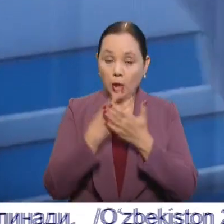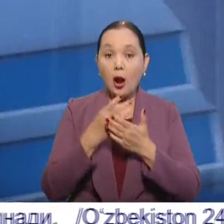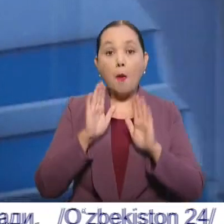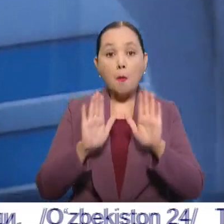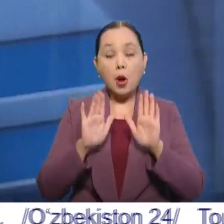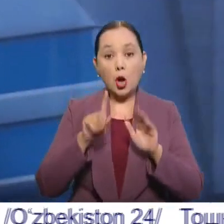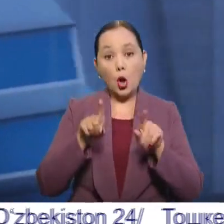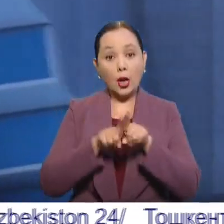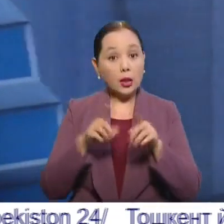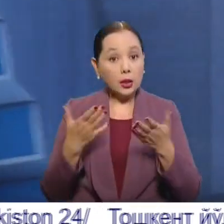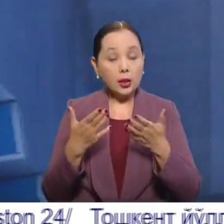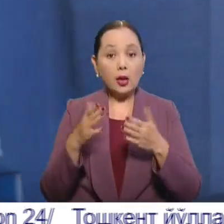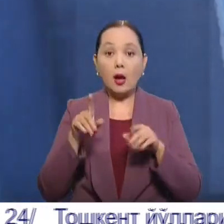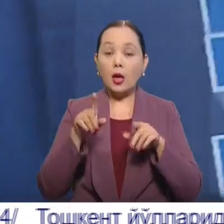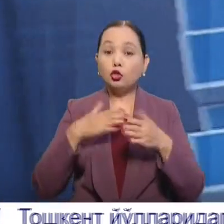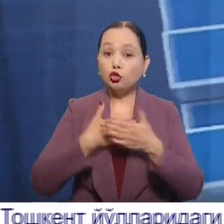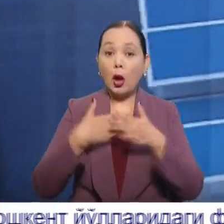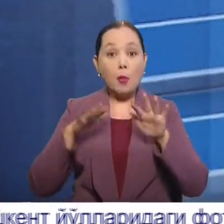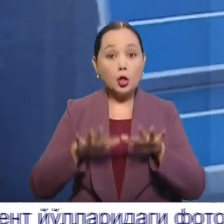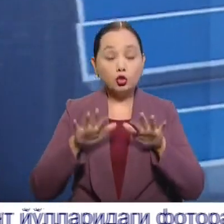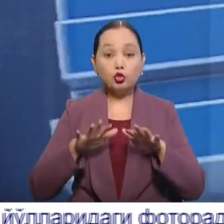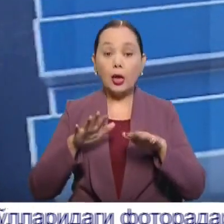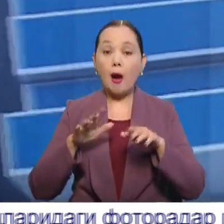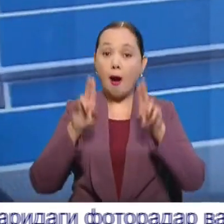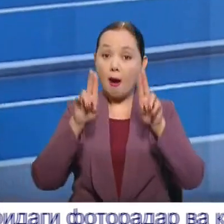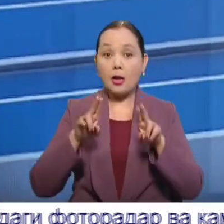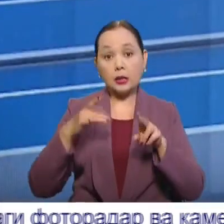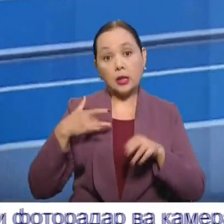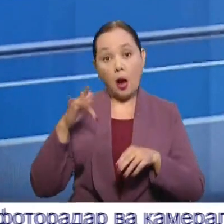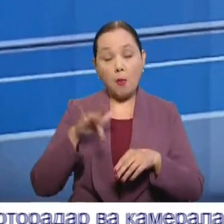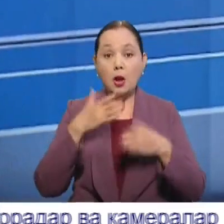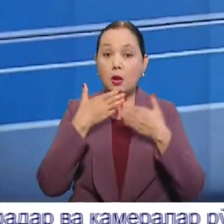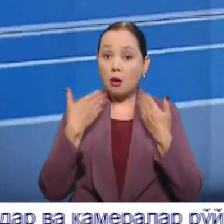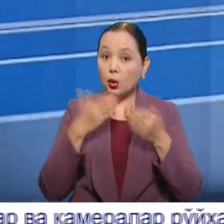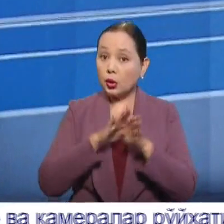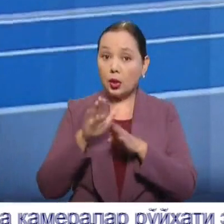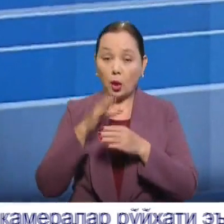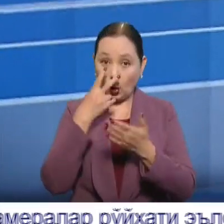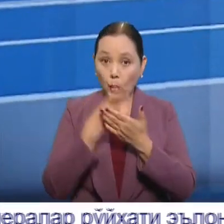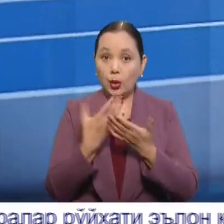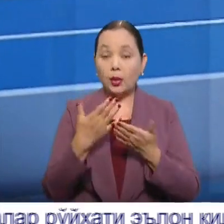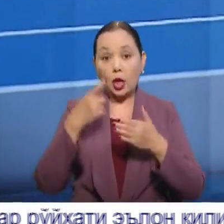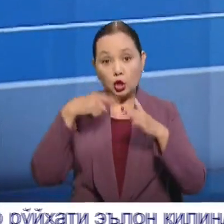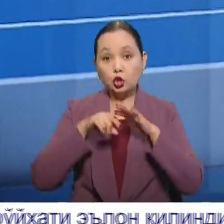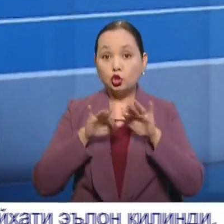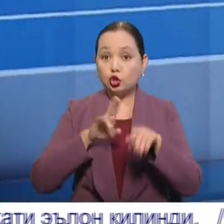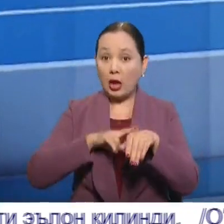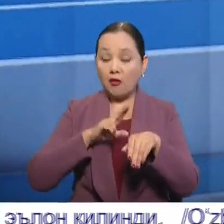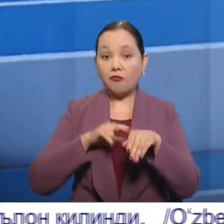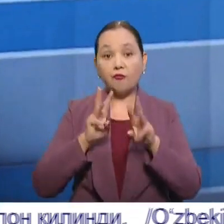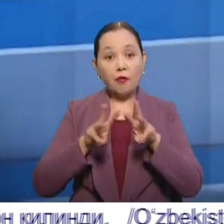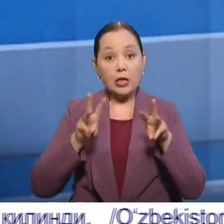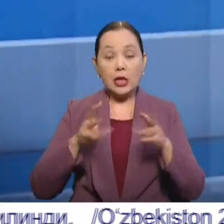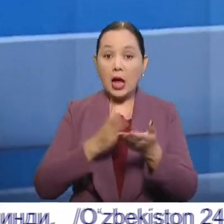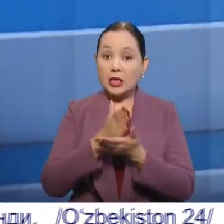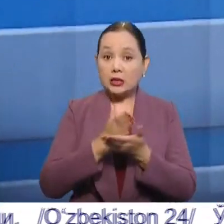Бирок юртдошларимиз орасида, айниқса жамоат жойларида карантин талаблариga амал қилмаслик ҳолатлари учрап турибди. Ички ишлар вазирлигининг тегишли